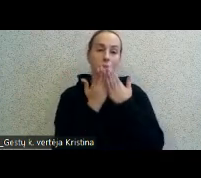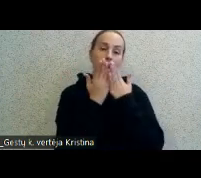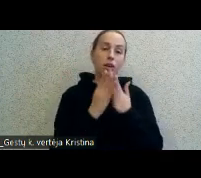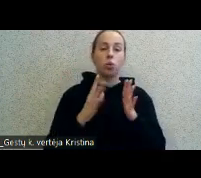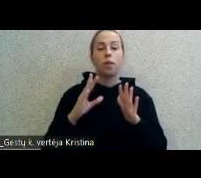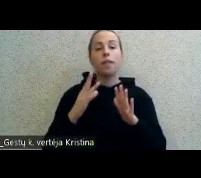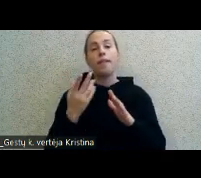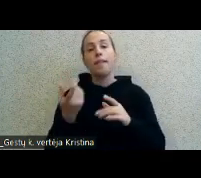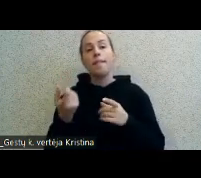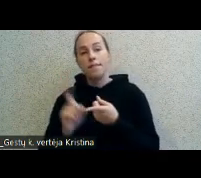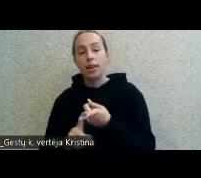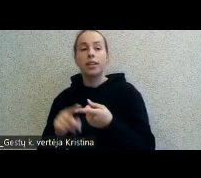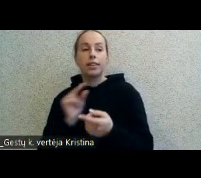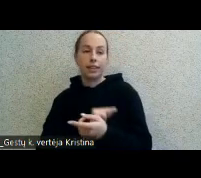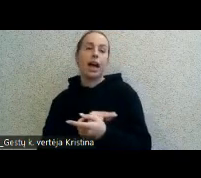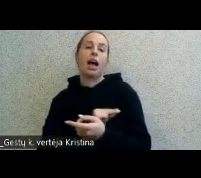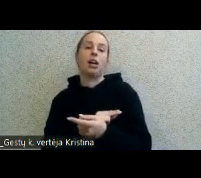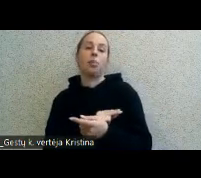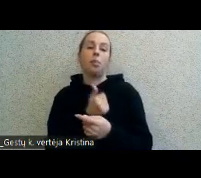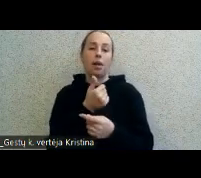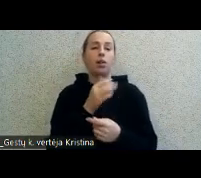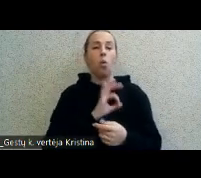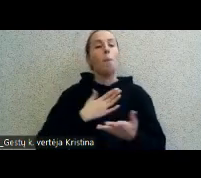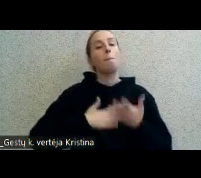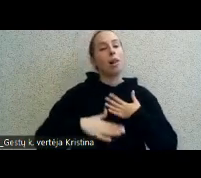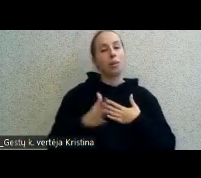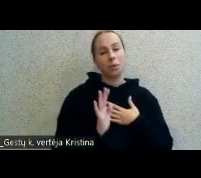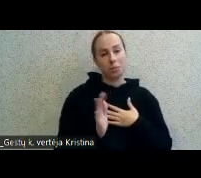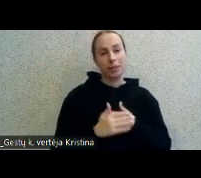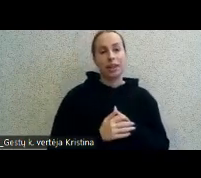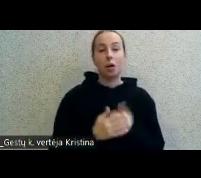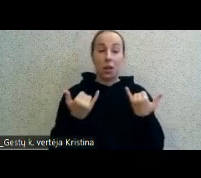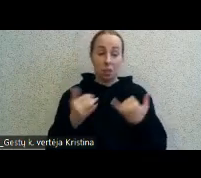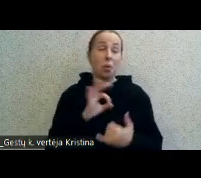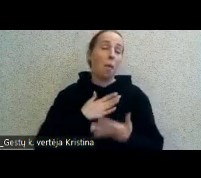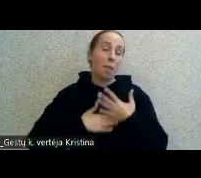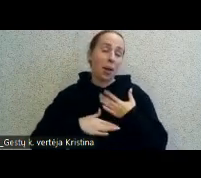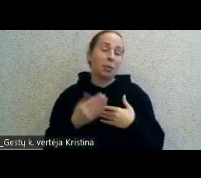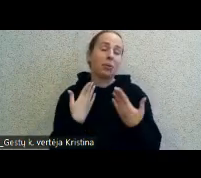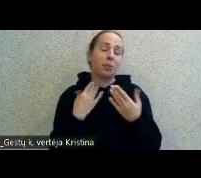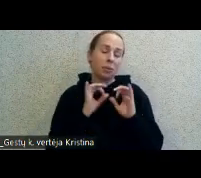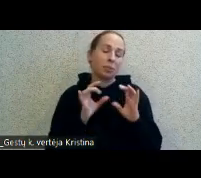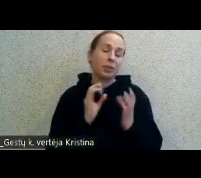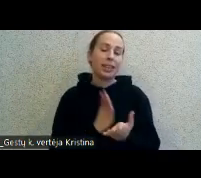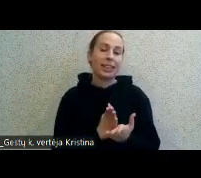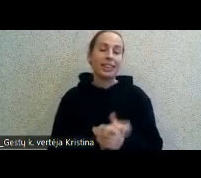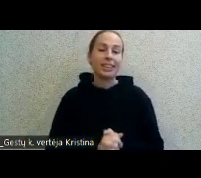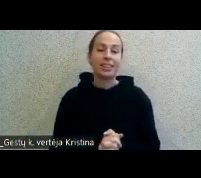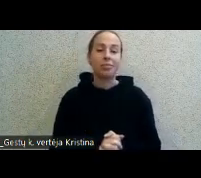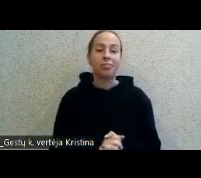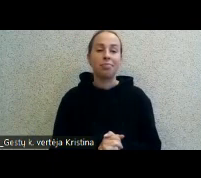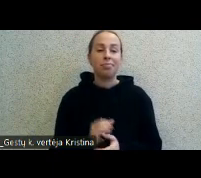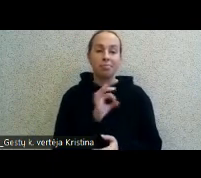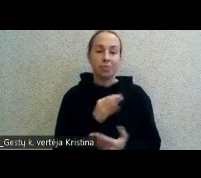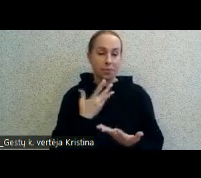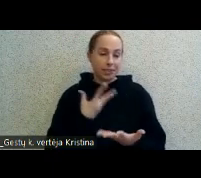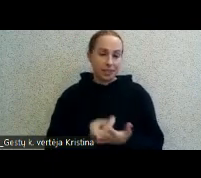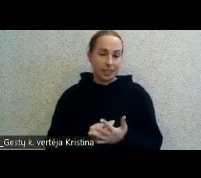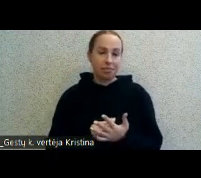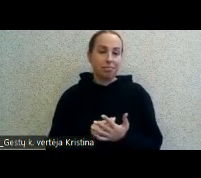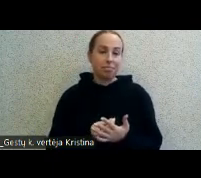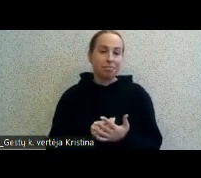darbo, bet ne dėl malonumą. O juk mes dabar kalbame apie skaitimą savo malonumui. Štai tiek apie save. Štai